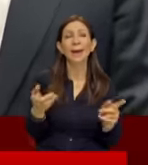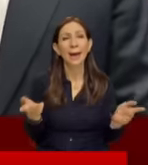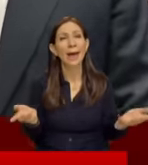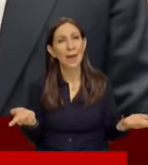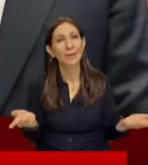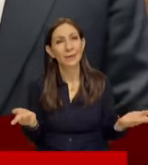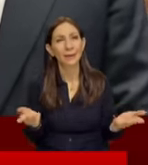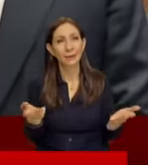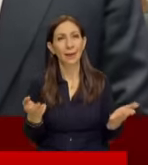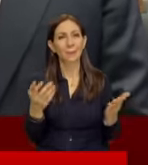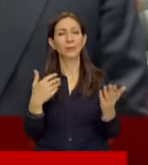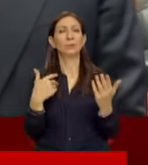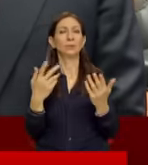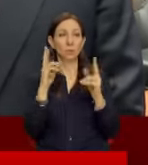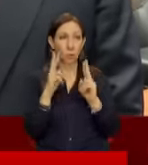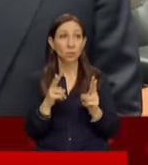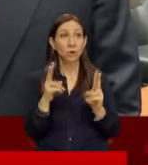yani karşı karşıya kaldık ama